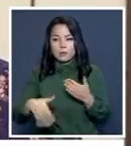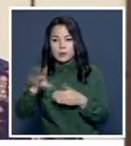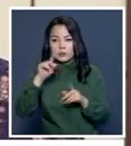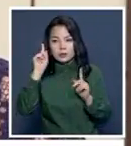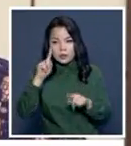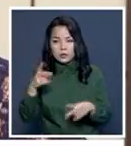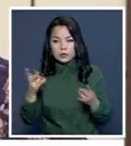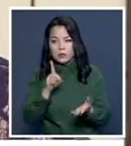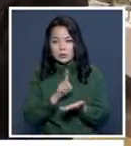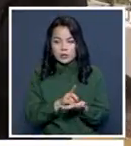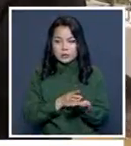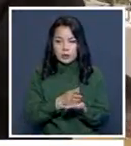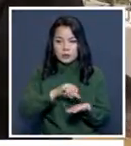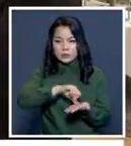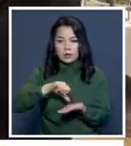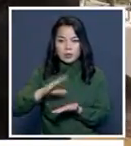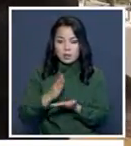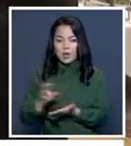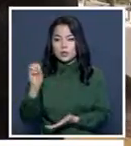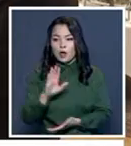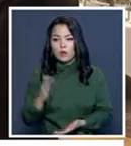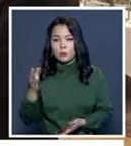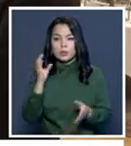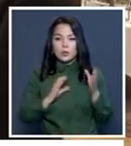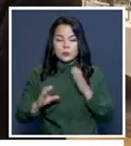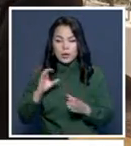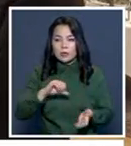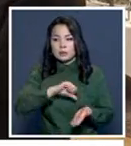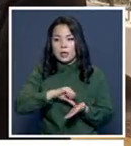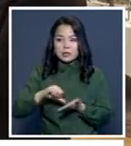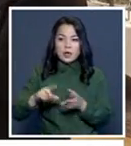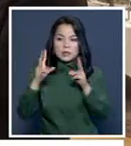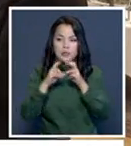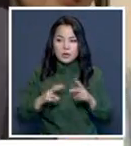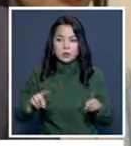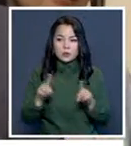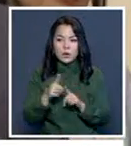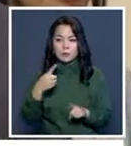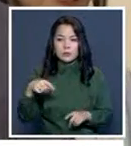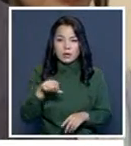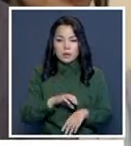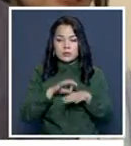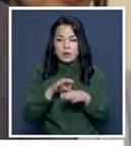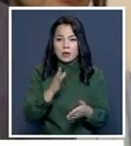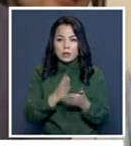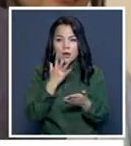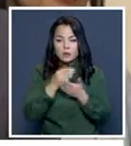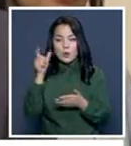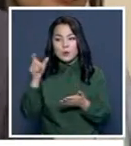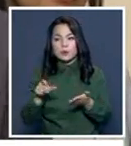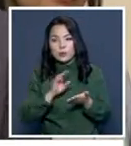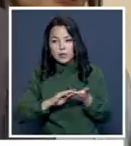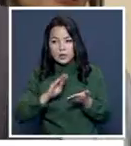үйренеріміз әлі де баршылық деп ойлаймын. Еуропалық институттар мен медиа пулын зерттеуге арналған бір апталық тағылымдамаға келген